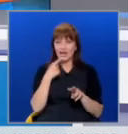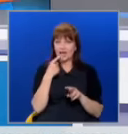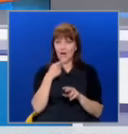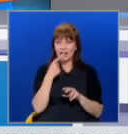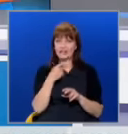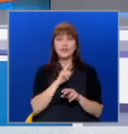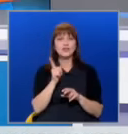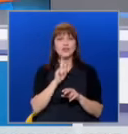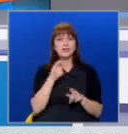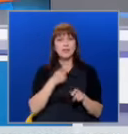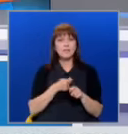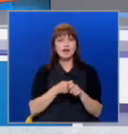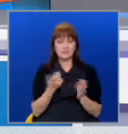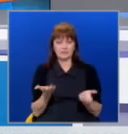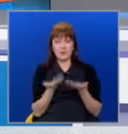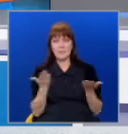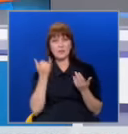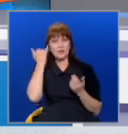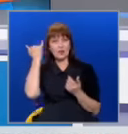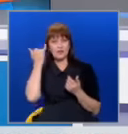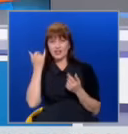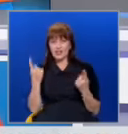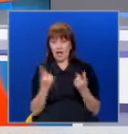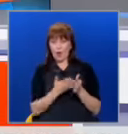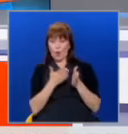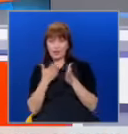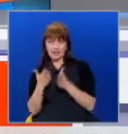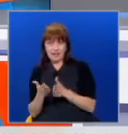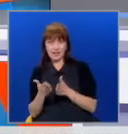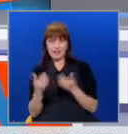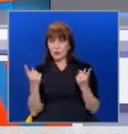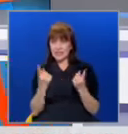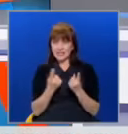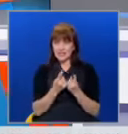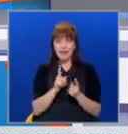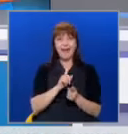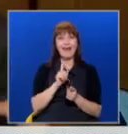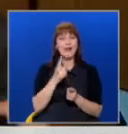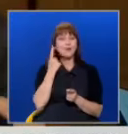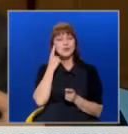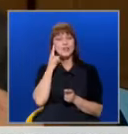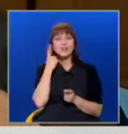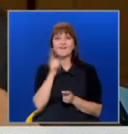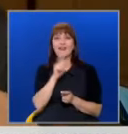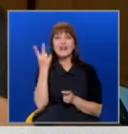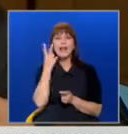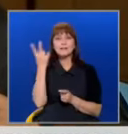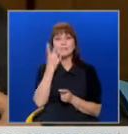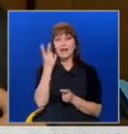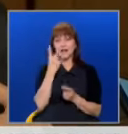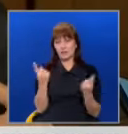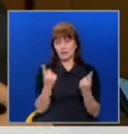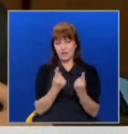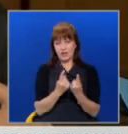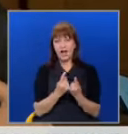правят прибързани изводи дали отлагането на срещата е индикация за неразбирателство в управлението. Не бих прибързал